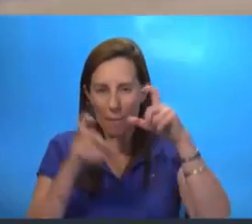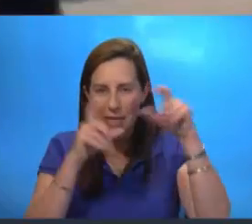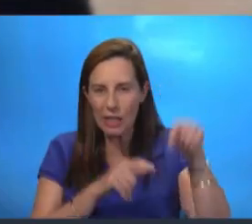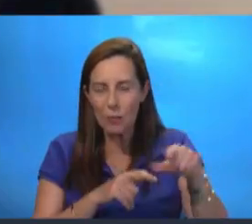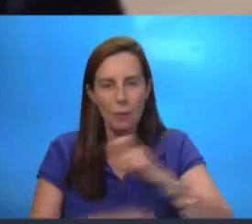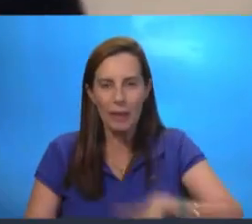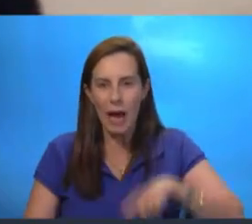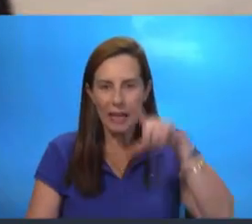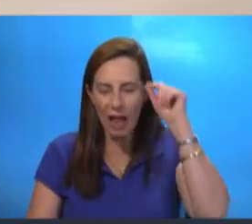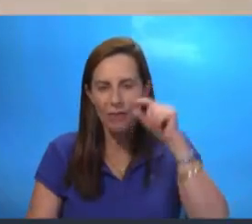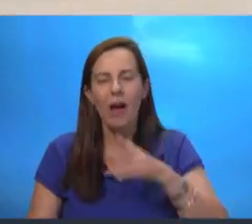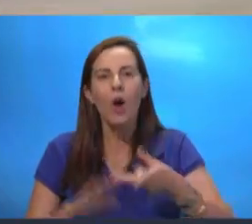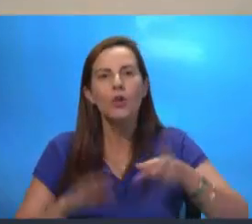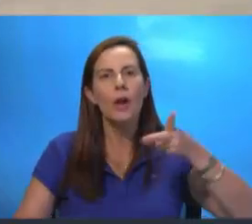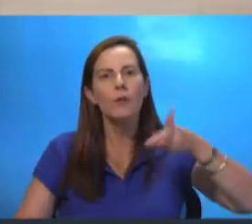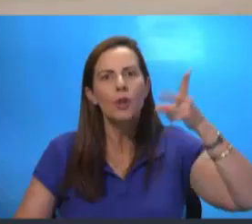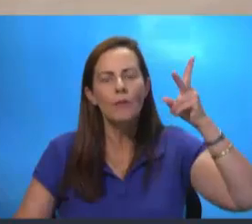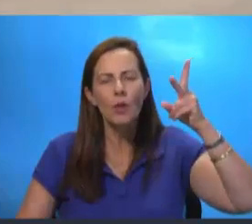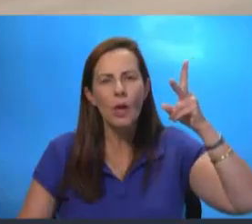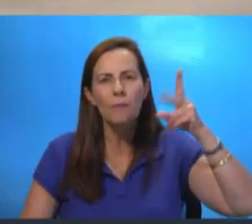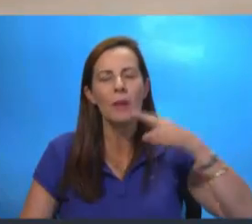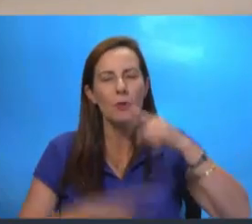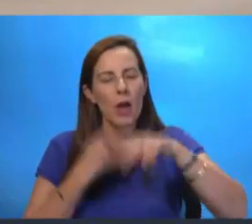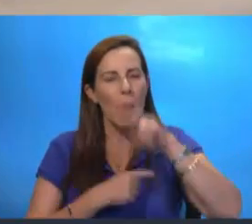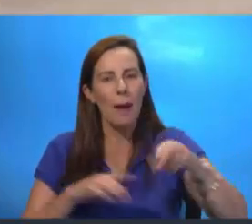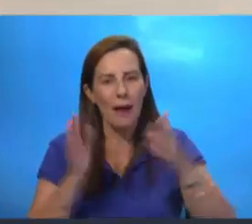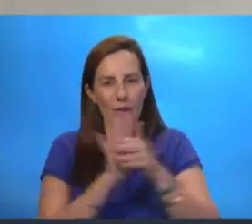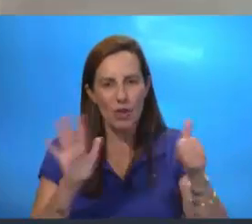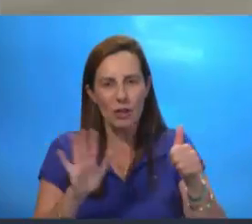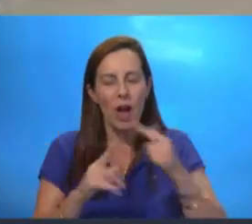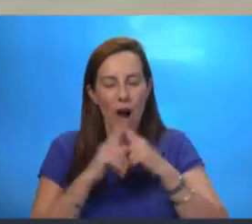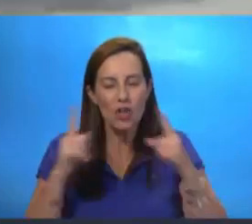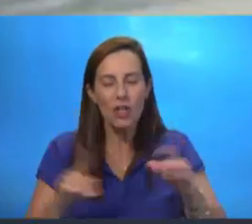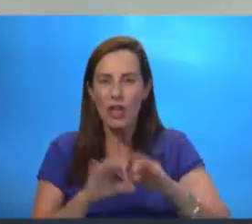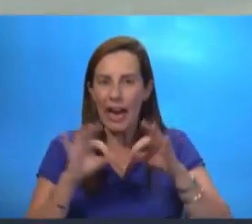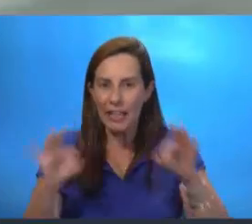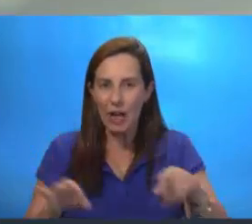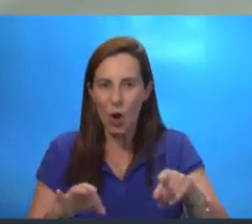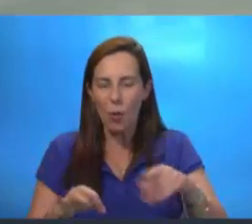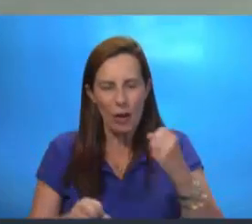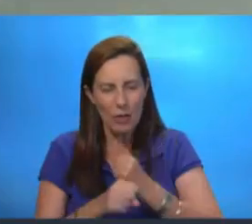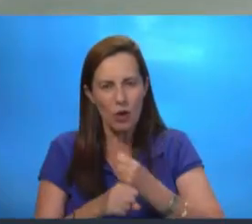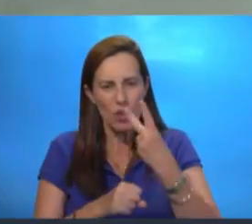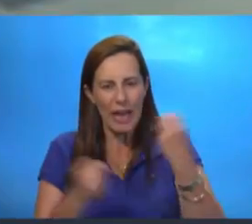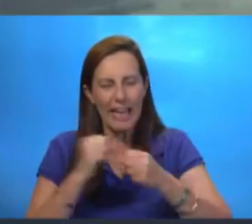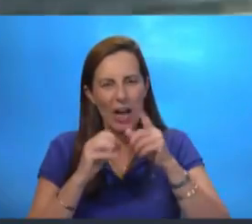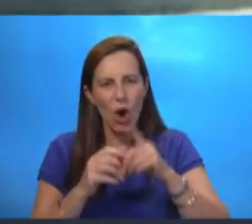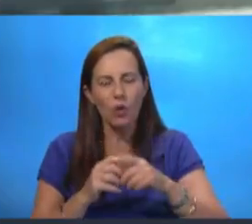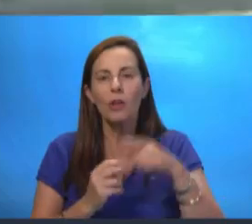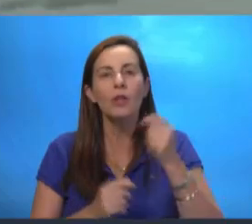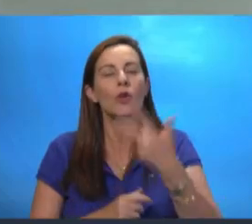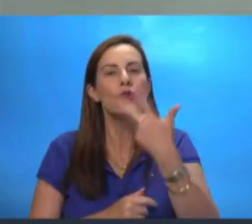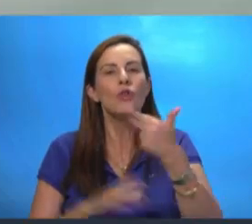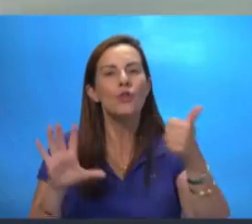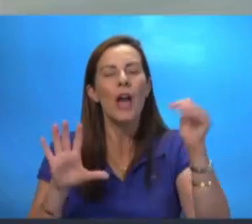תל אביב רק הולכת וגדלה. בשנת 2016, השנה שבה התחילו שם בהרצה של שתי ניידות, ניתנו 36